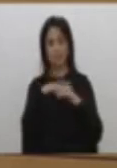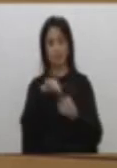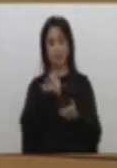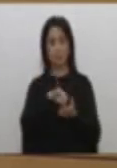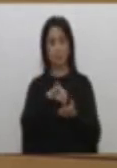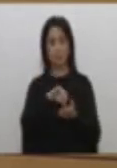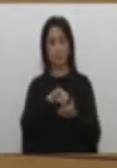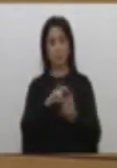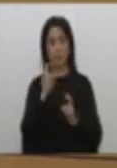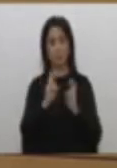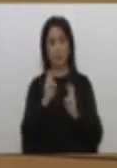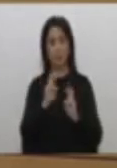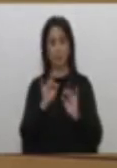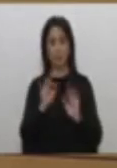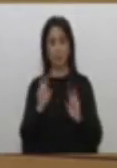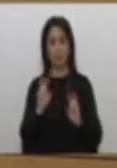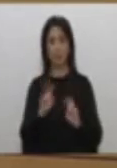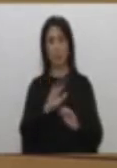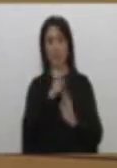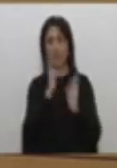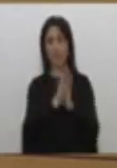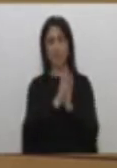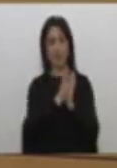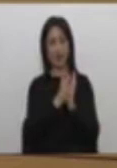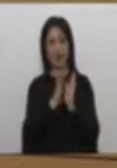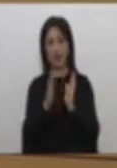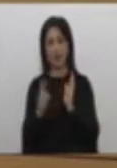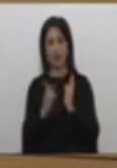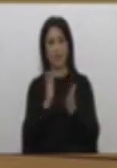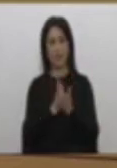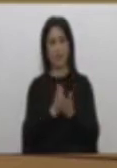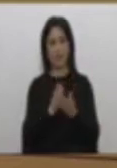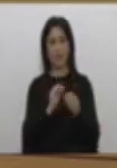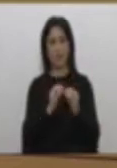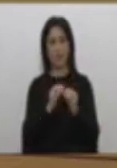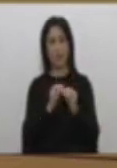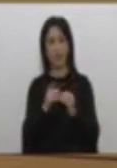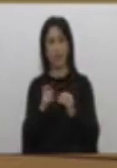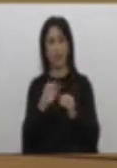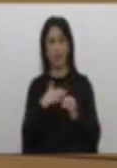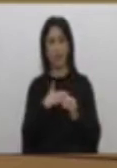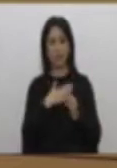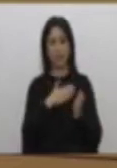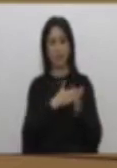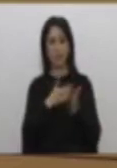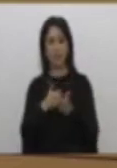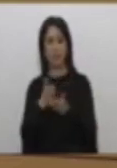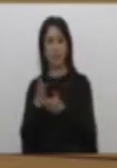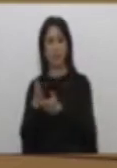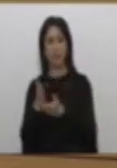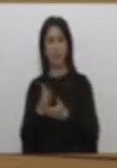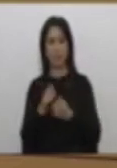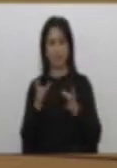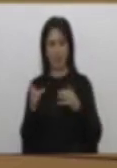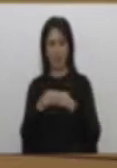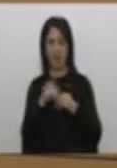მონაწილეობა მეწარმეობაში. Ეს და ყველა სხვა გამოწვევა, რაც ჩვენს წინაშე დგას, ჩვენ-ჩვენი დარგობრივი მიმართულებებით, სექტორთან